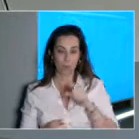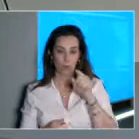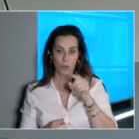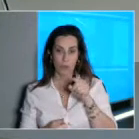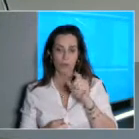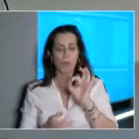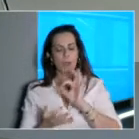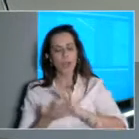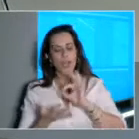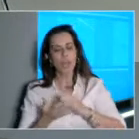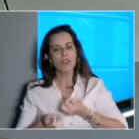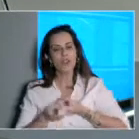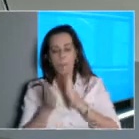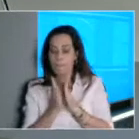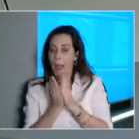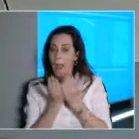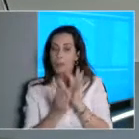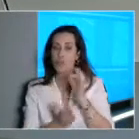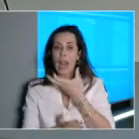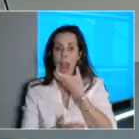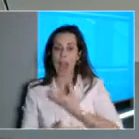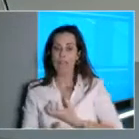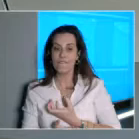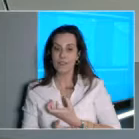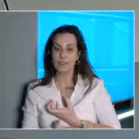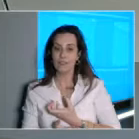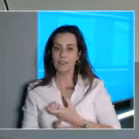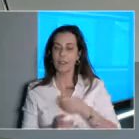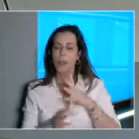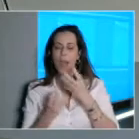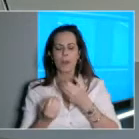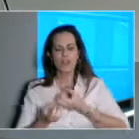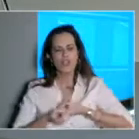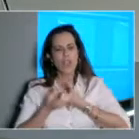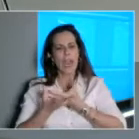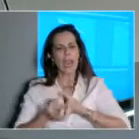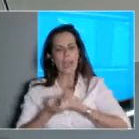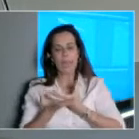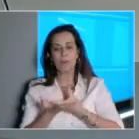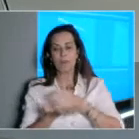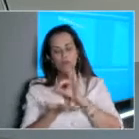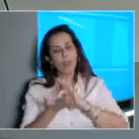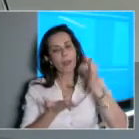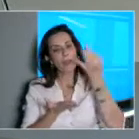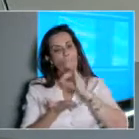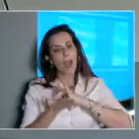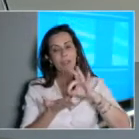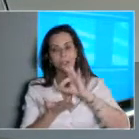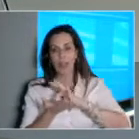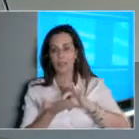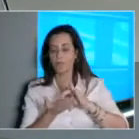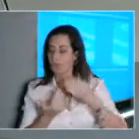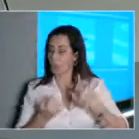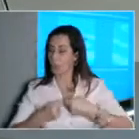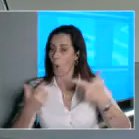רוחני ופייטן, מחברת אישית של הרב עובדיה יוסף, ובה מאות פיוטים שהעתיק ותרגם בכתב ידו, תוצא